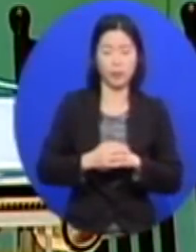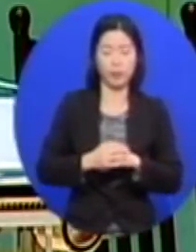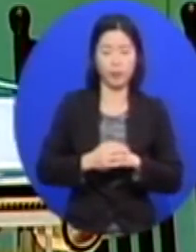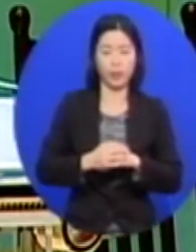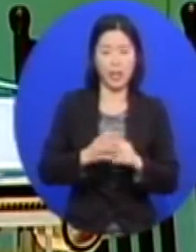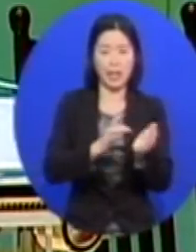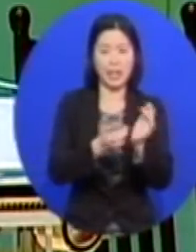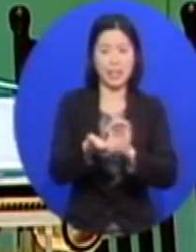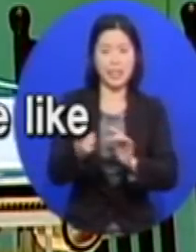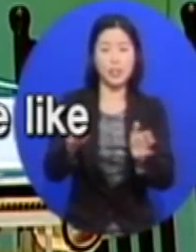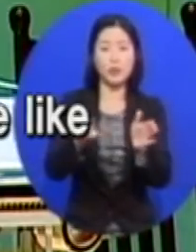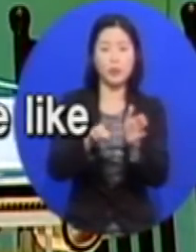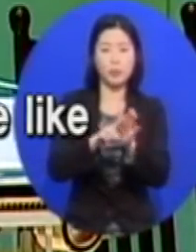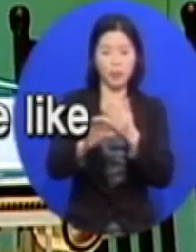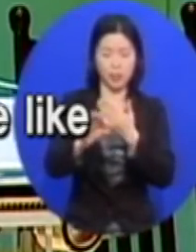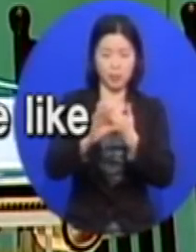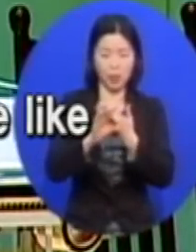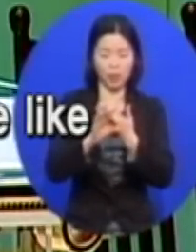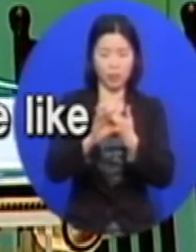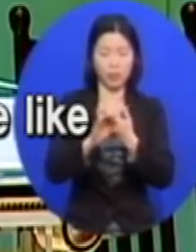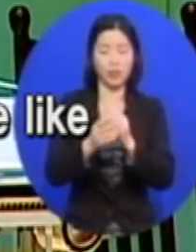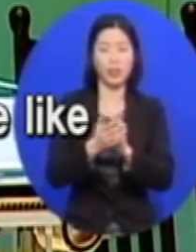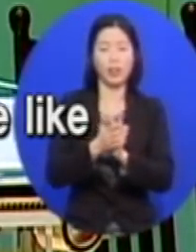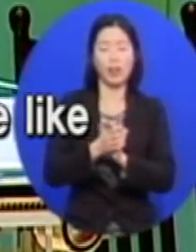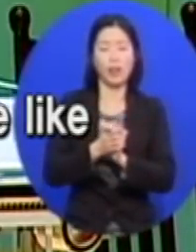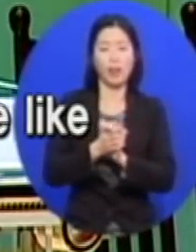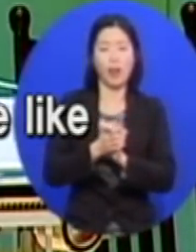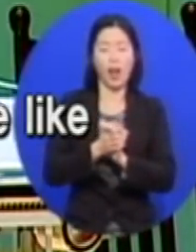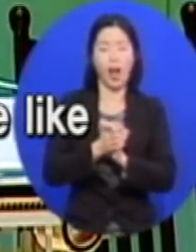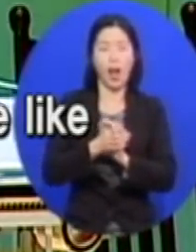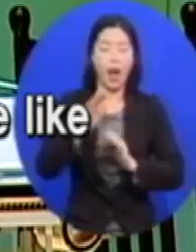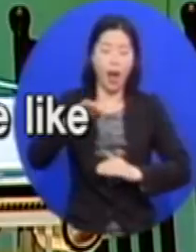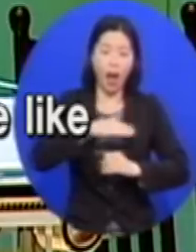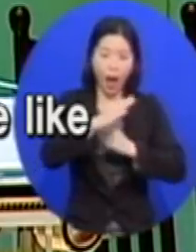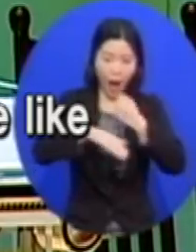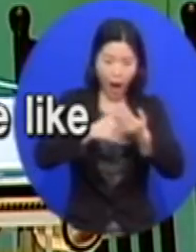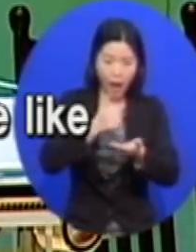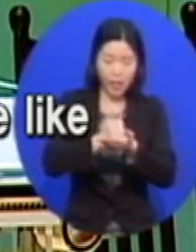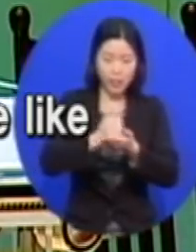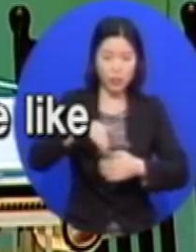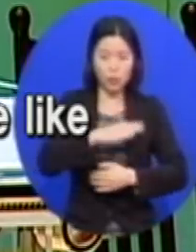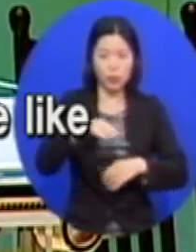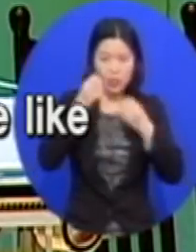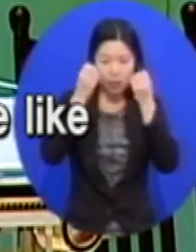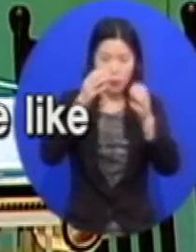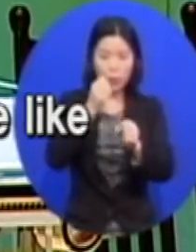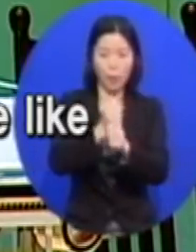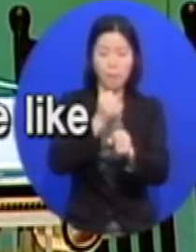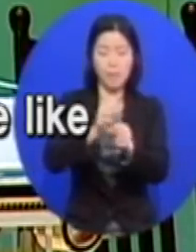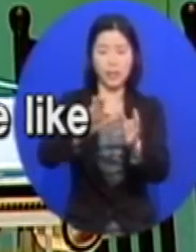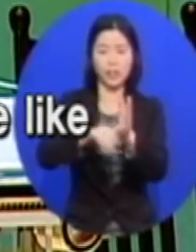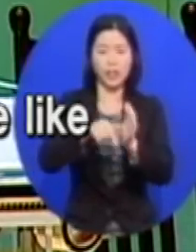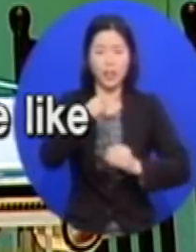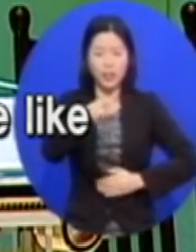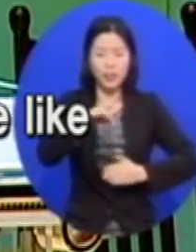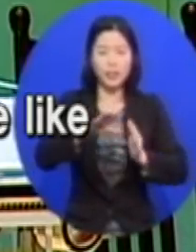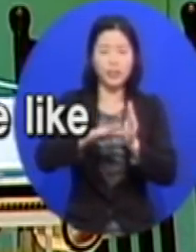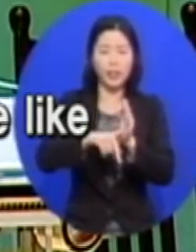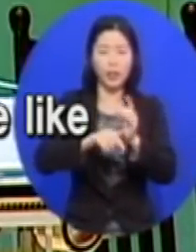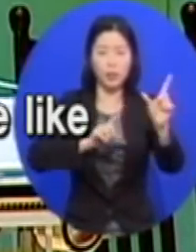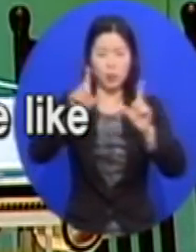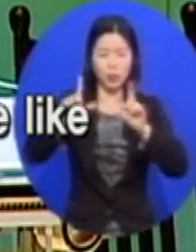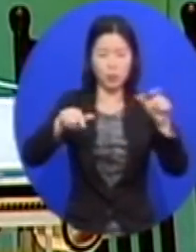아 예수를 믿으면 그러면 아 하나님께서 우리를 창조하실 때에 그때 그 모습으로 다